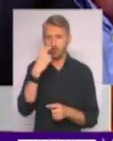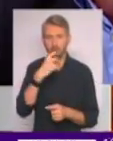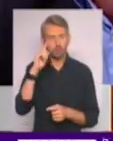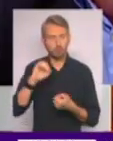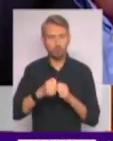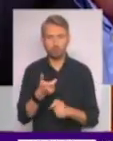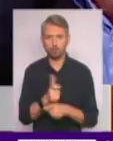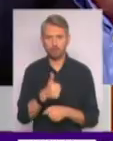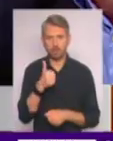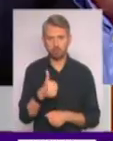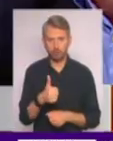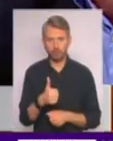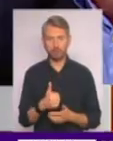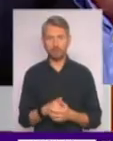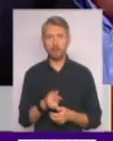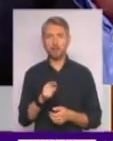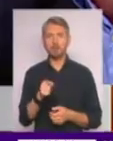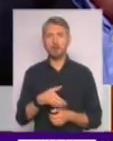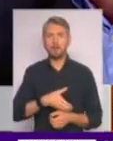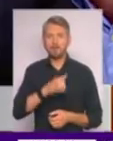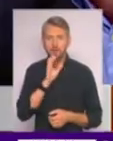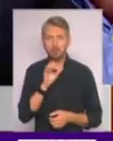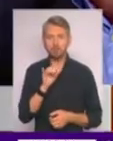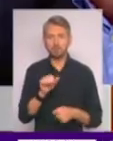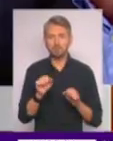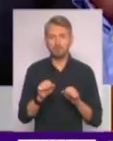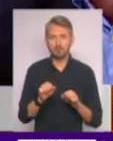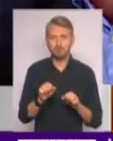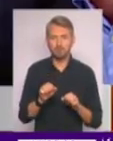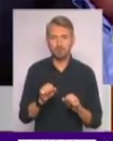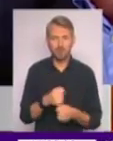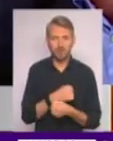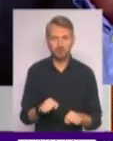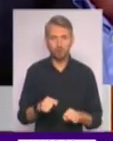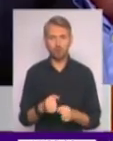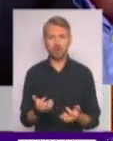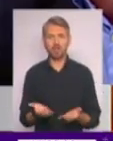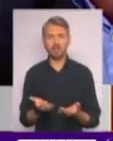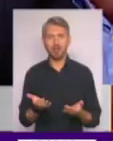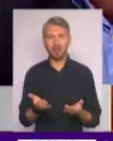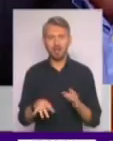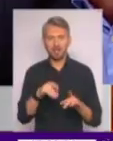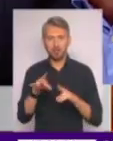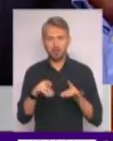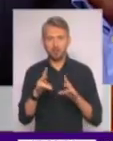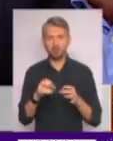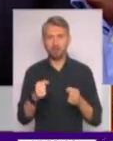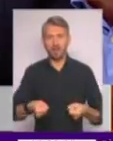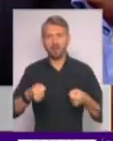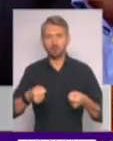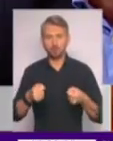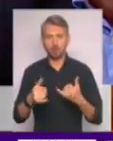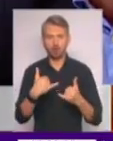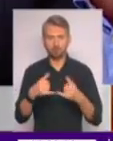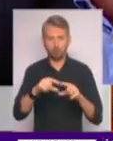очень хорошо. Там ее пить невозможно, ее кипятишь на кастрюле желтые. А какая у вас улица сейчас, скажите,